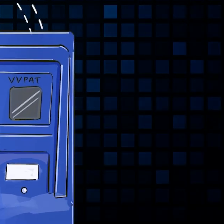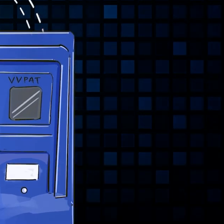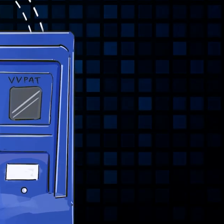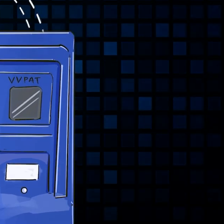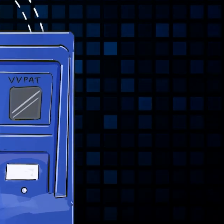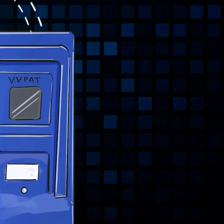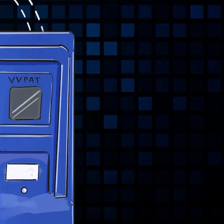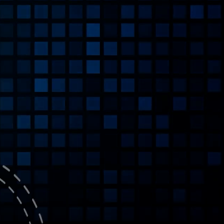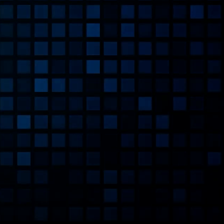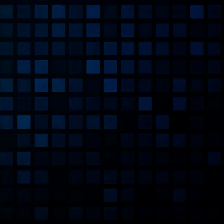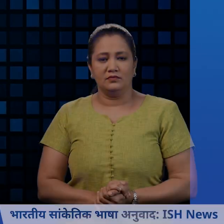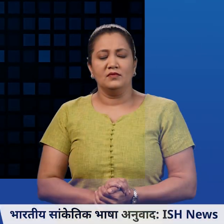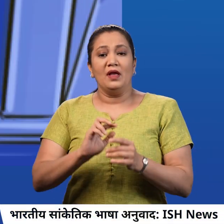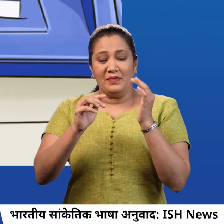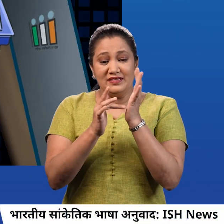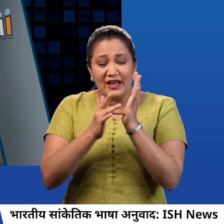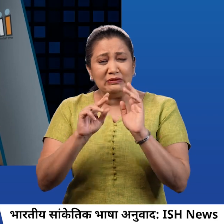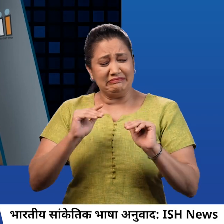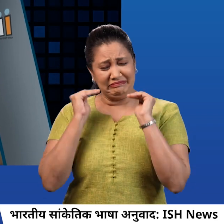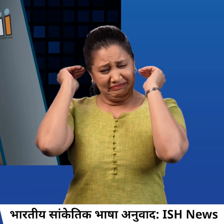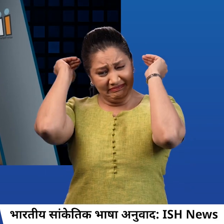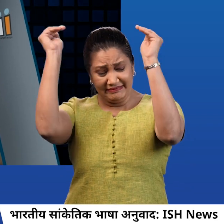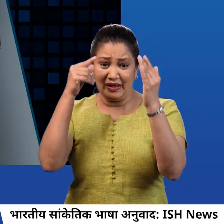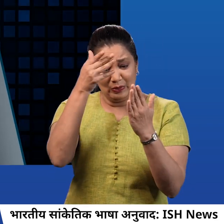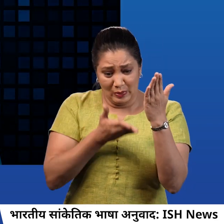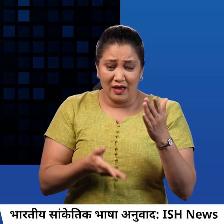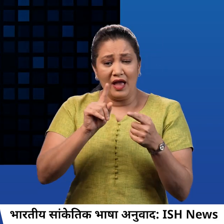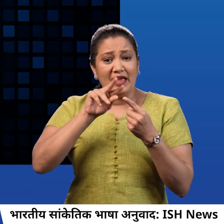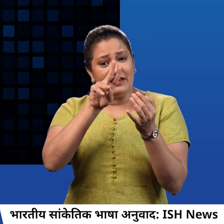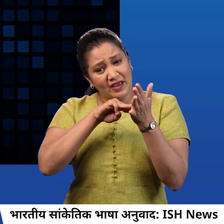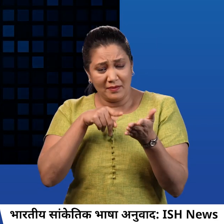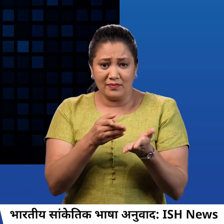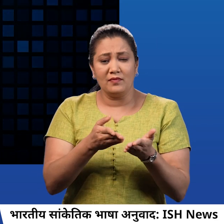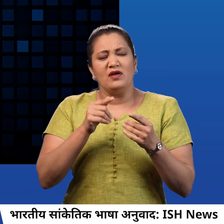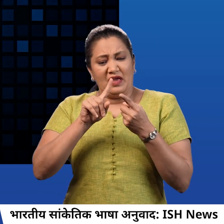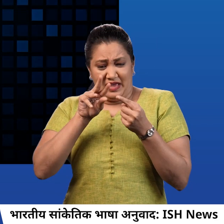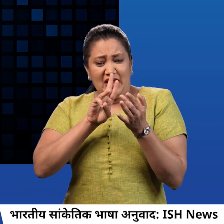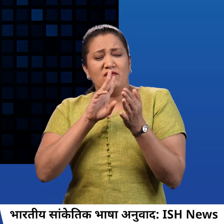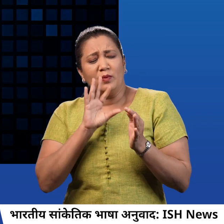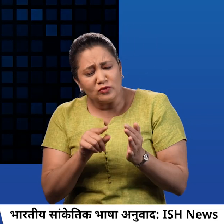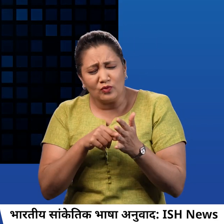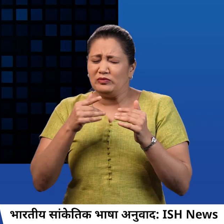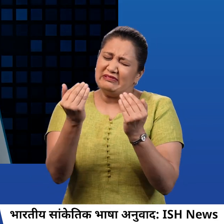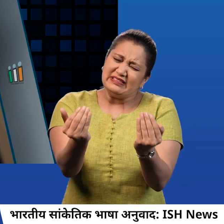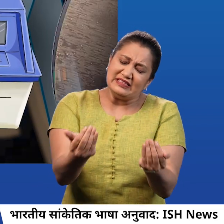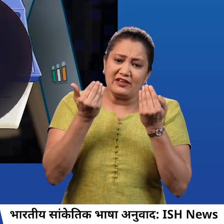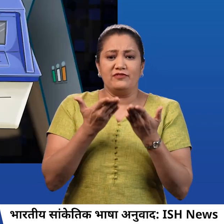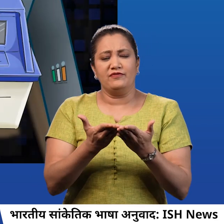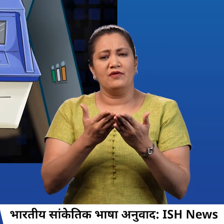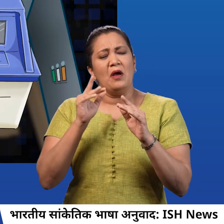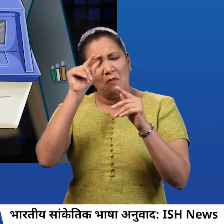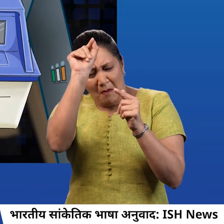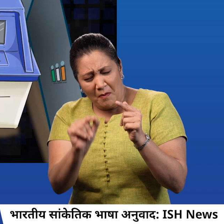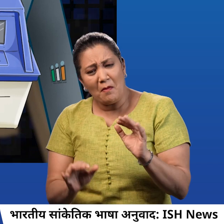स्वरूपात लिपीबद्ध होत असतो. तंत्रज्ञानाच्या अशा प्रगत वैशिष्ट्यांनी सुसज्ज असल्यानंच आपलं इलेक्ट्रॉनिक मतदान यंत्र